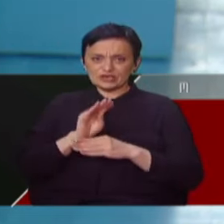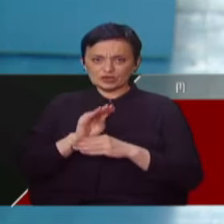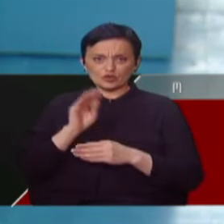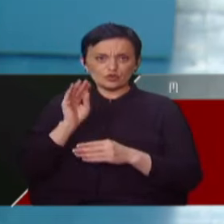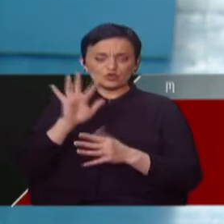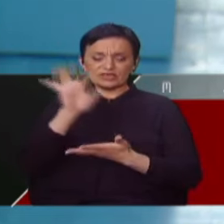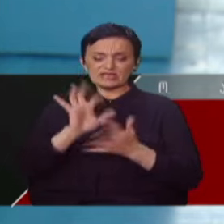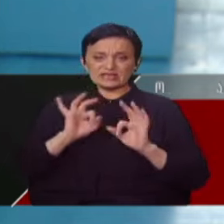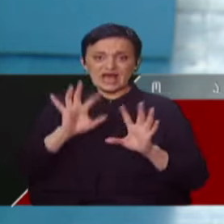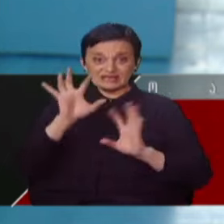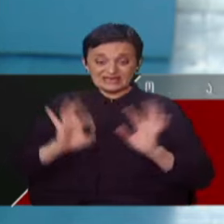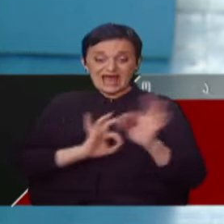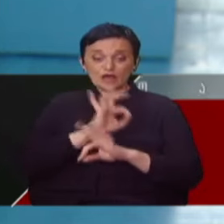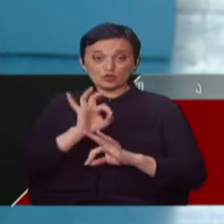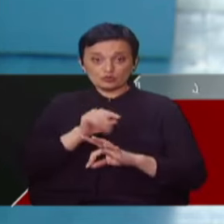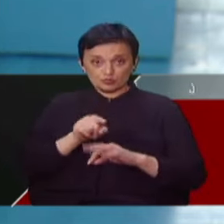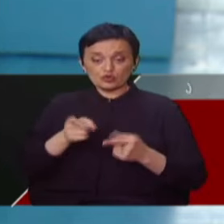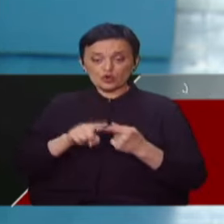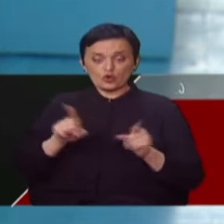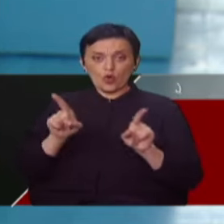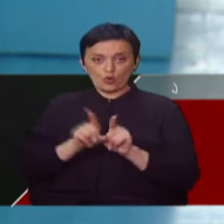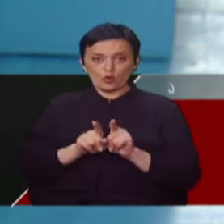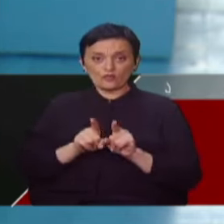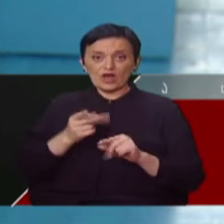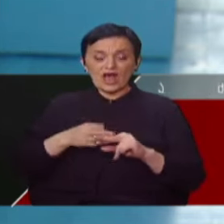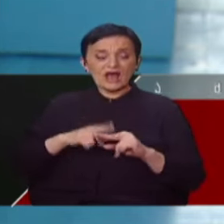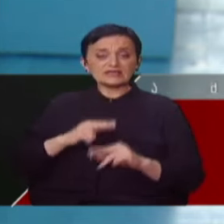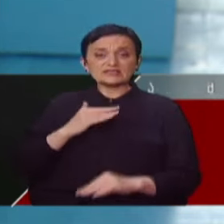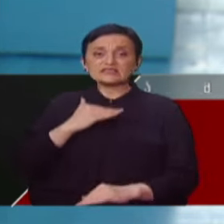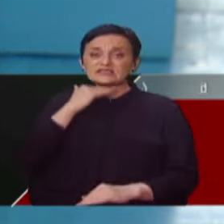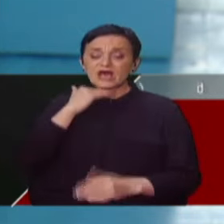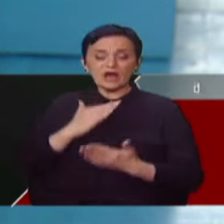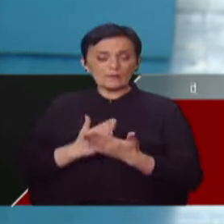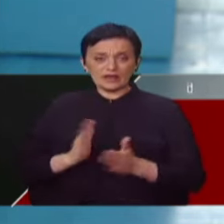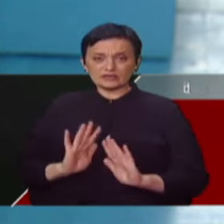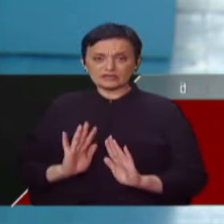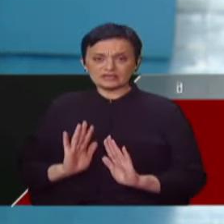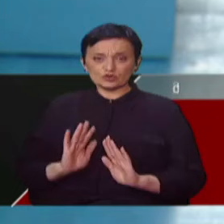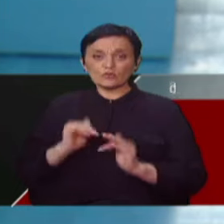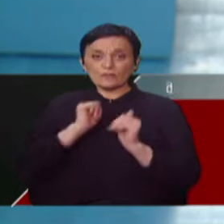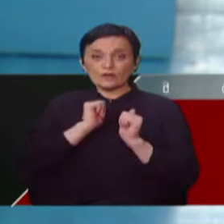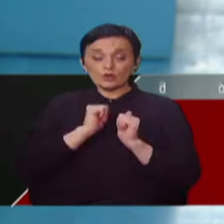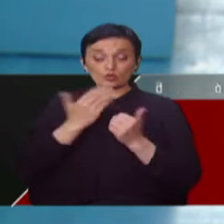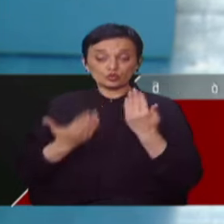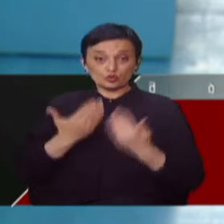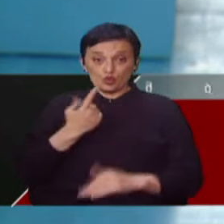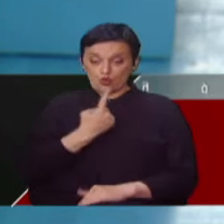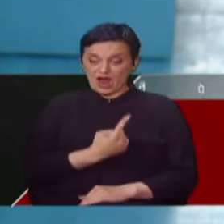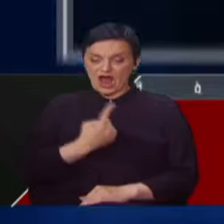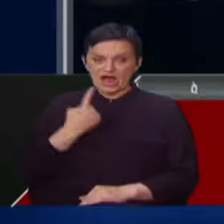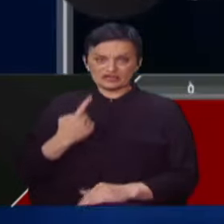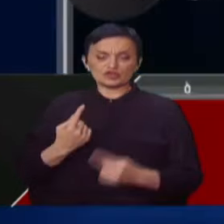კანონპროექტთან დაკავშირებითაც, თუმცა როგორც ჩანს, ეს საკმარისი არ არის. ყოველ შემთხვევაში, თუ ერთ-ერთი